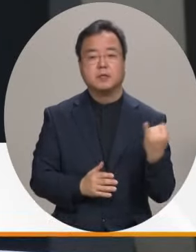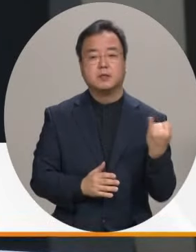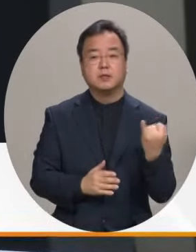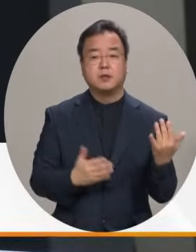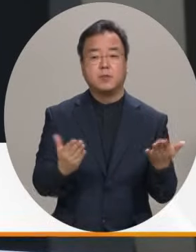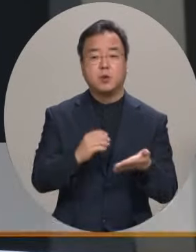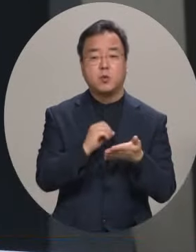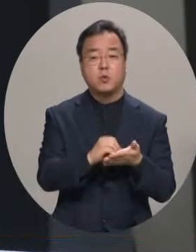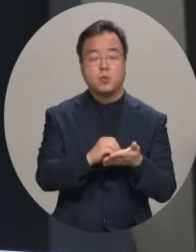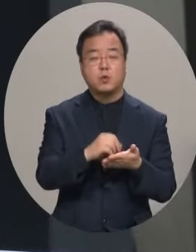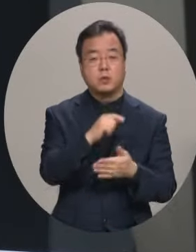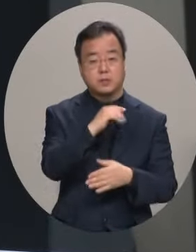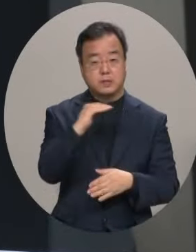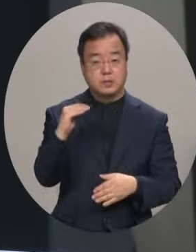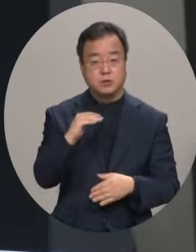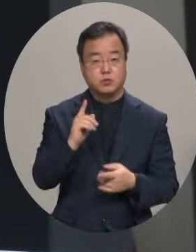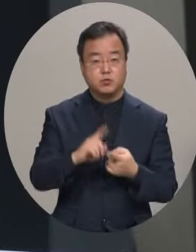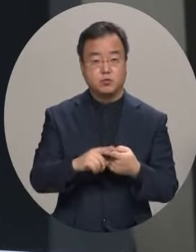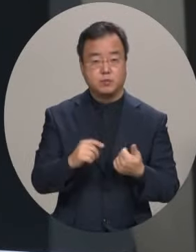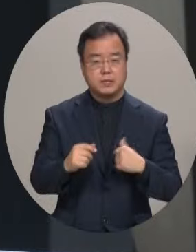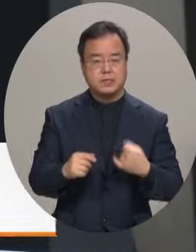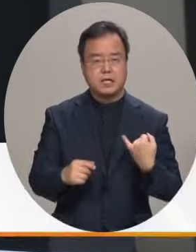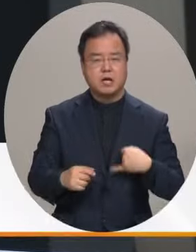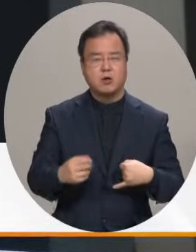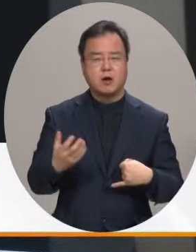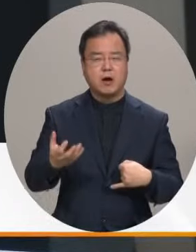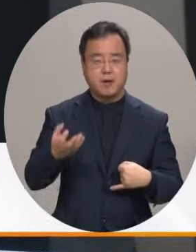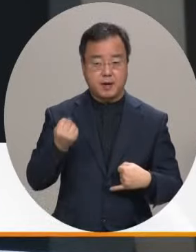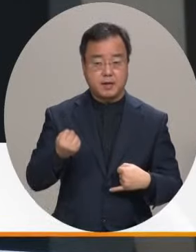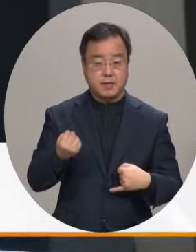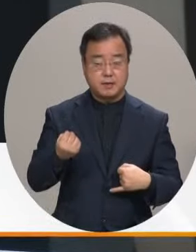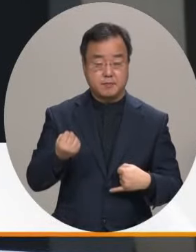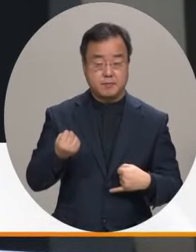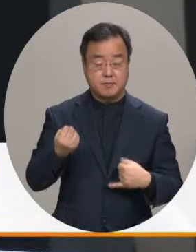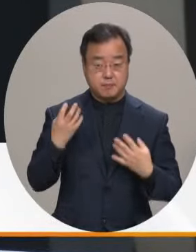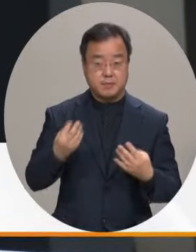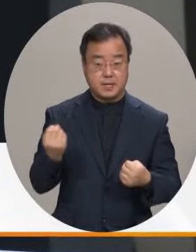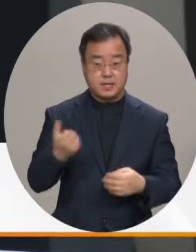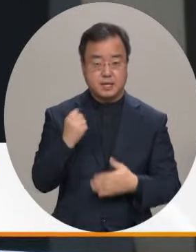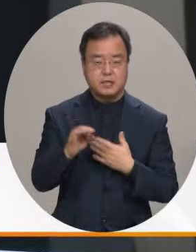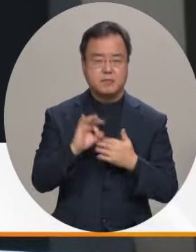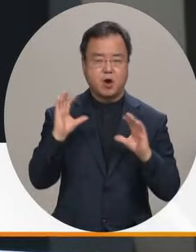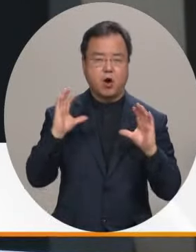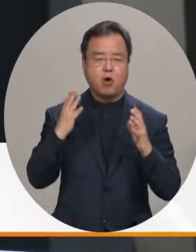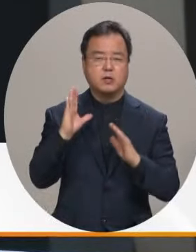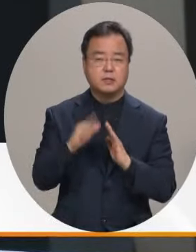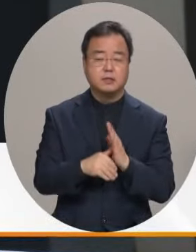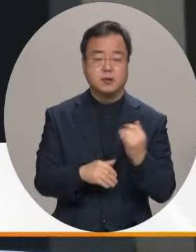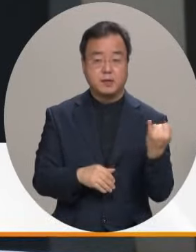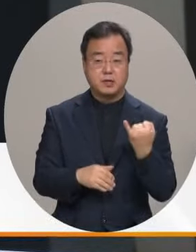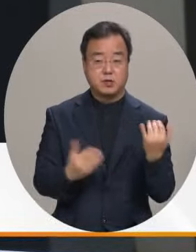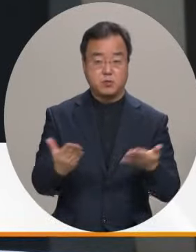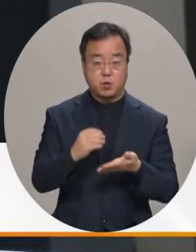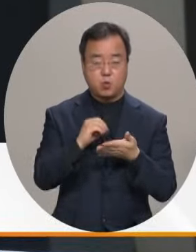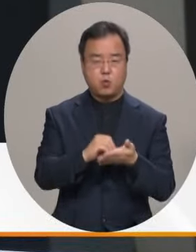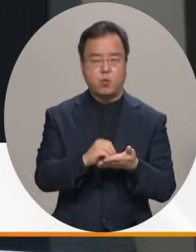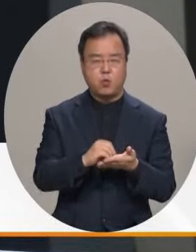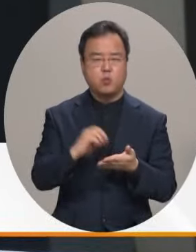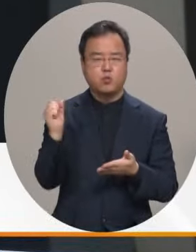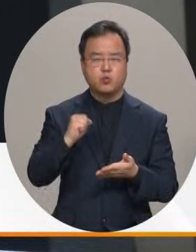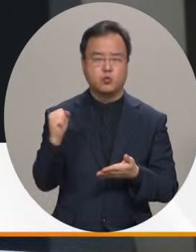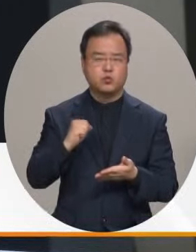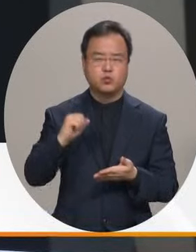고용 지표에서도 자녀수가 많을 록 또 자녀의 연령이 어릴수록 여성의 고용률은 더욱 낮아지고